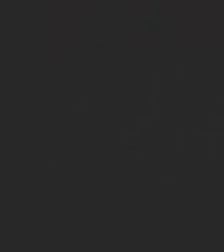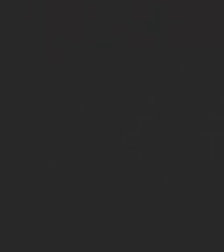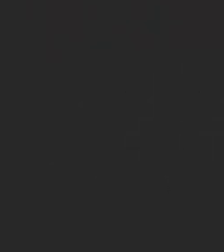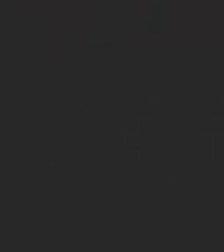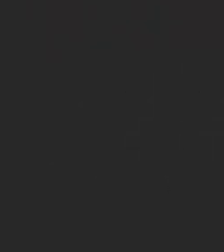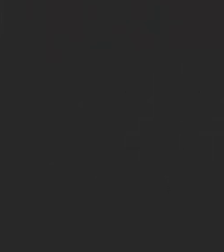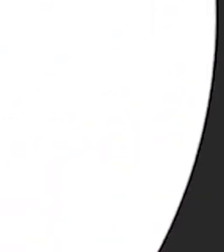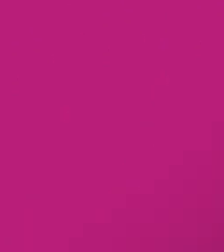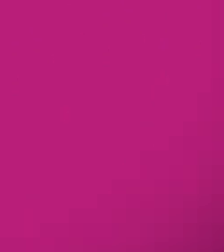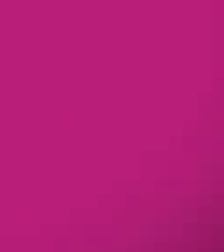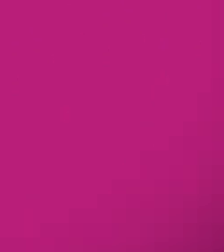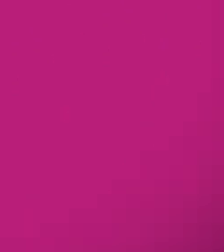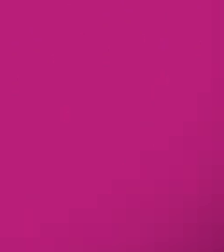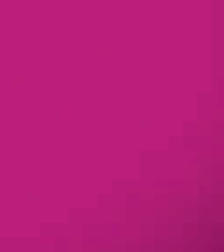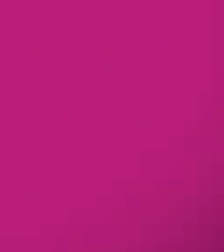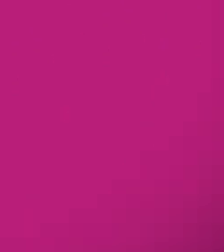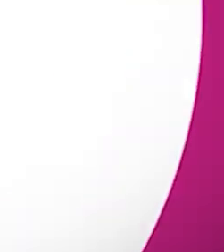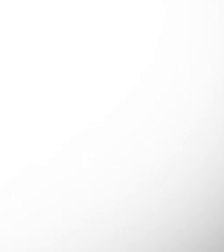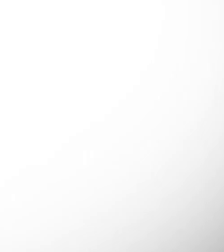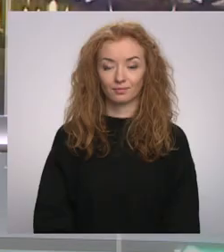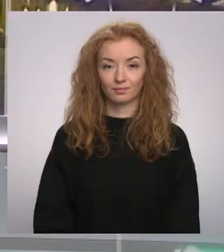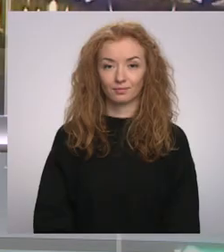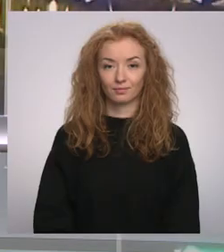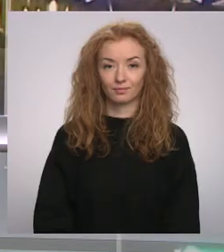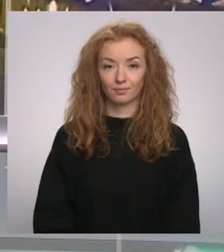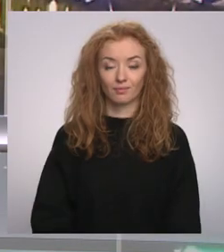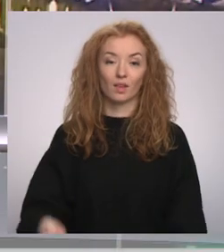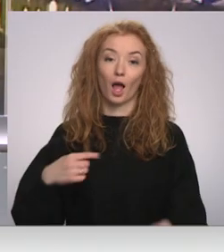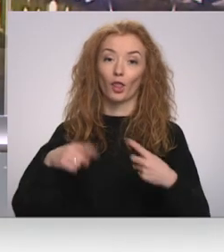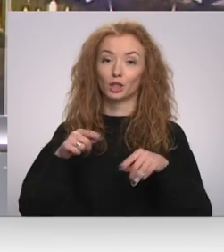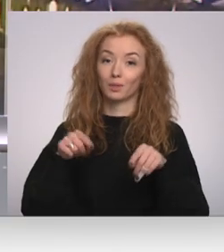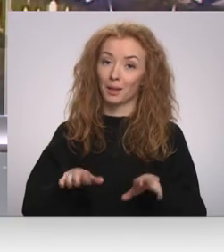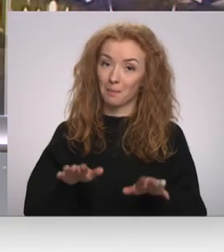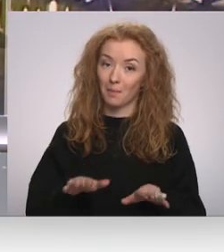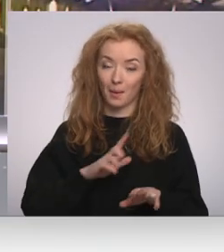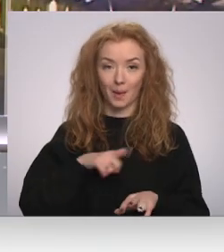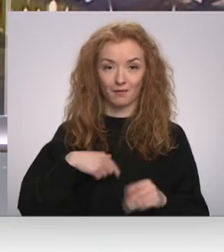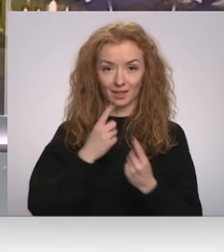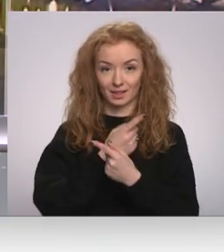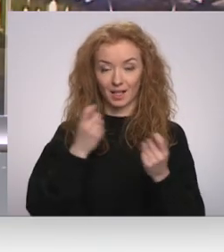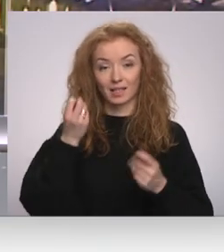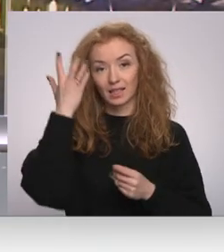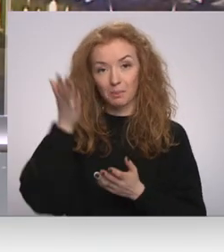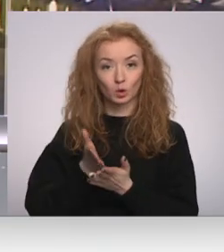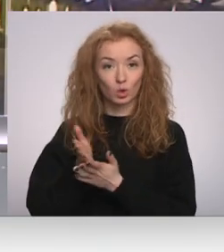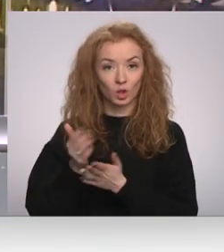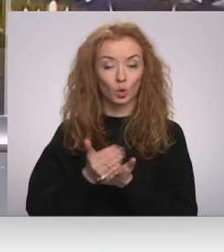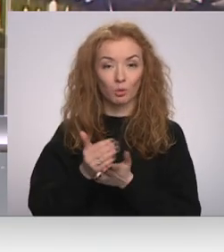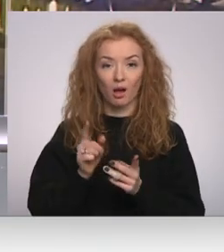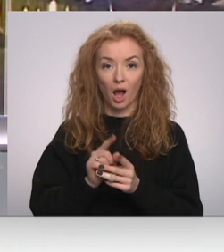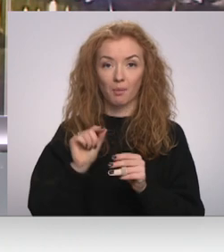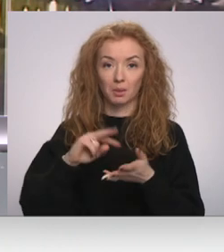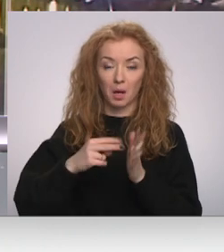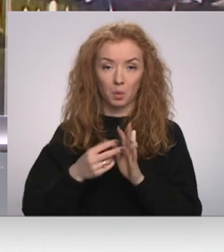Re, viss ēters ir te! Un atgriežamies tepat pie Latvijas ziņām. Izglītības nozarē turpinās